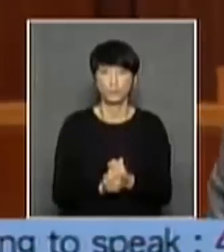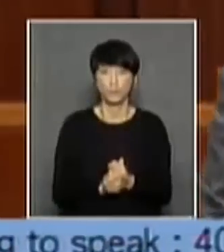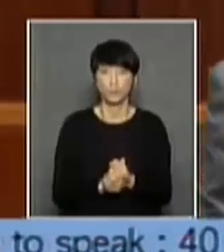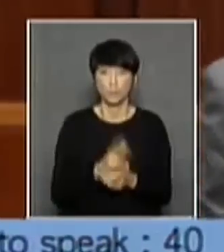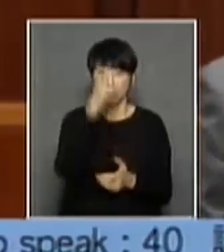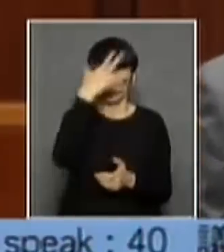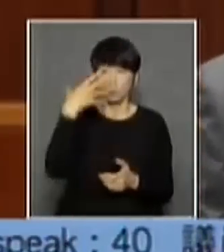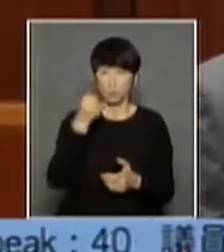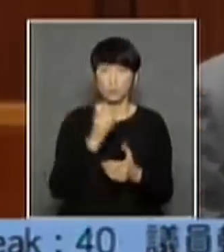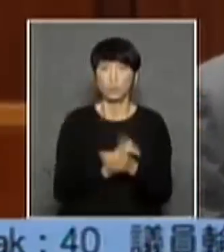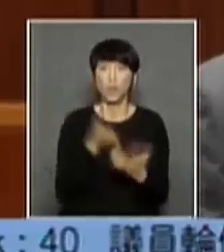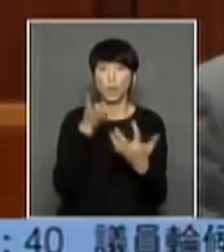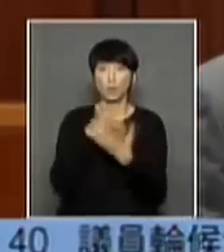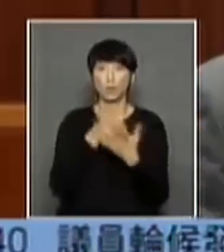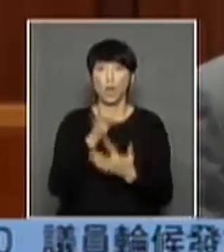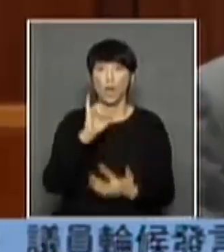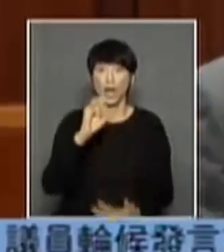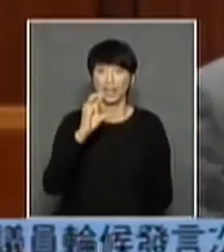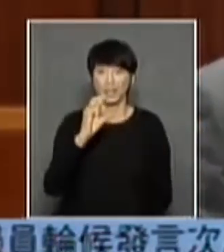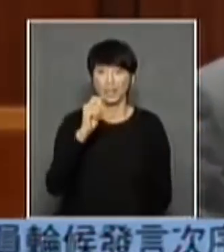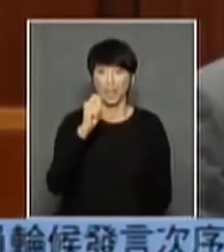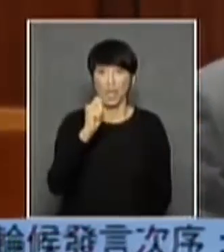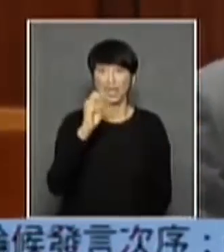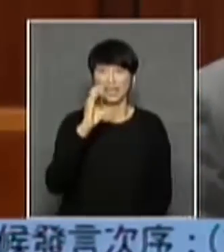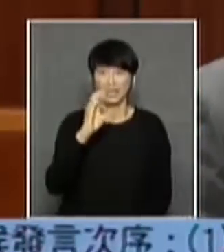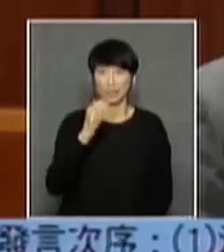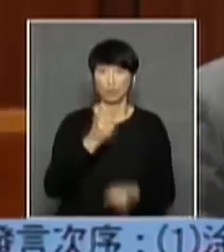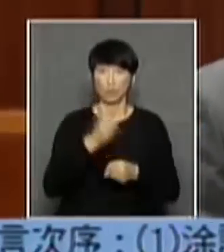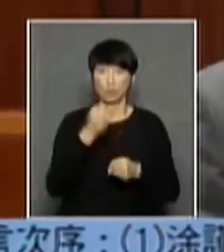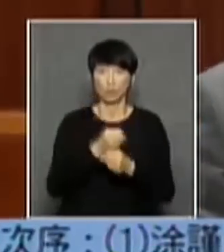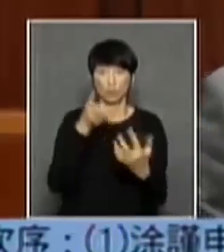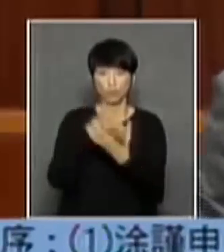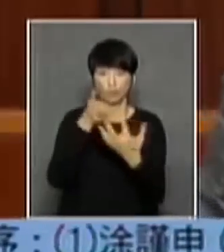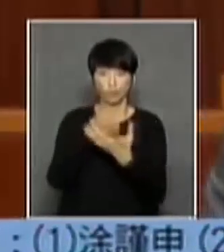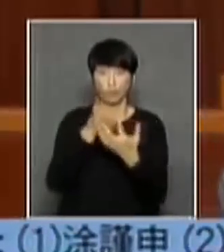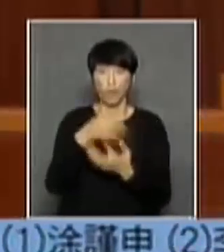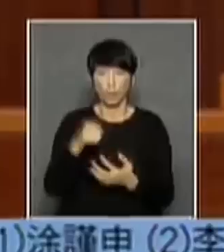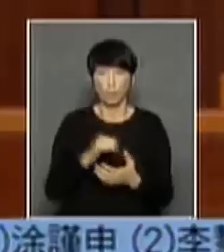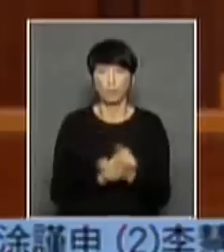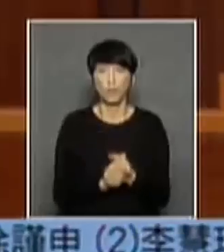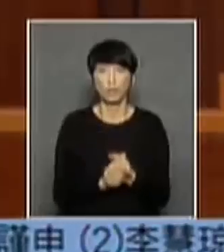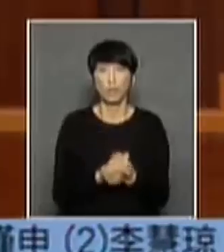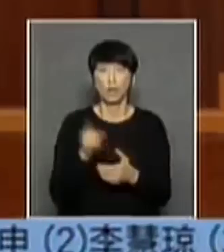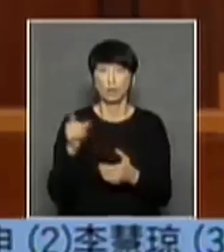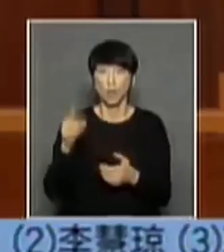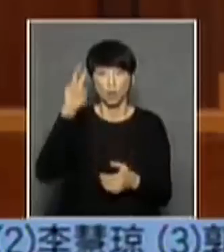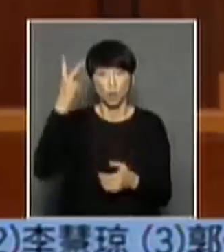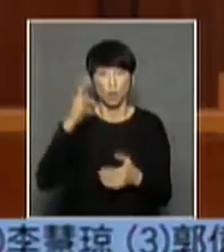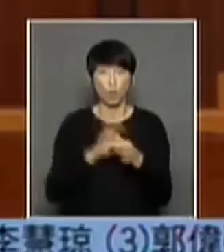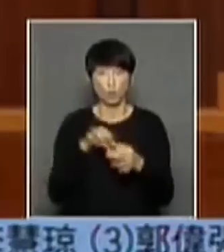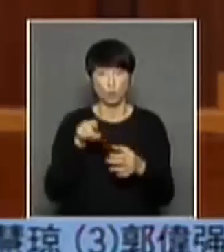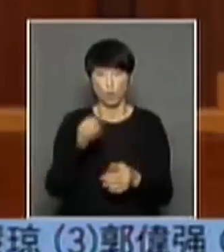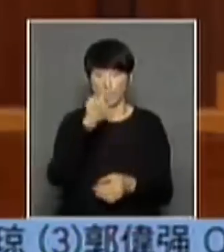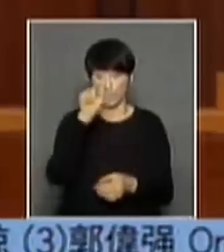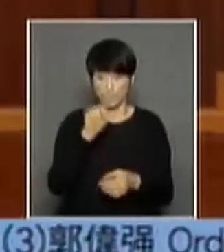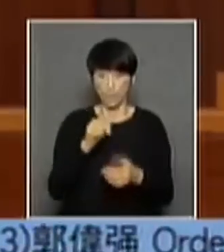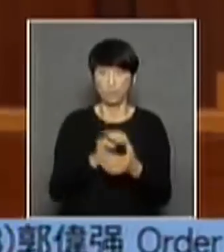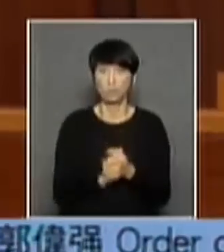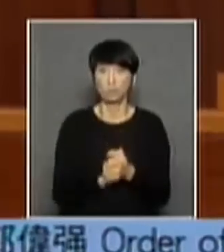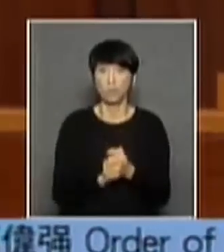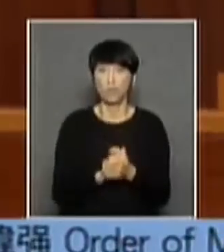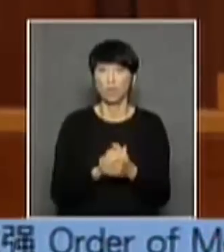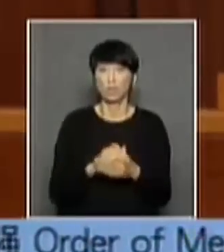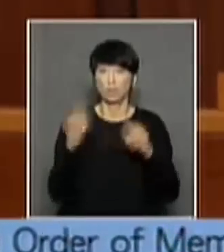可能干预廉政公署的工作，廉政公署呢过去两日也都就这个问题呢是发表声